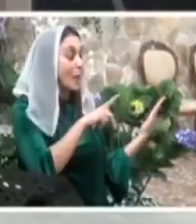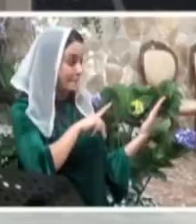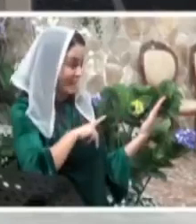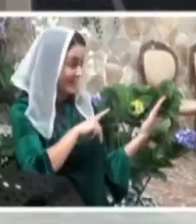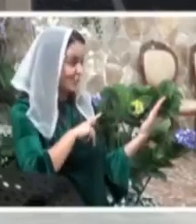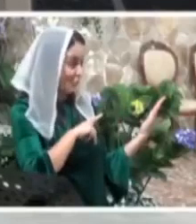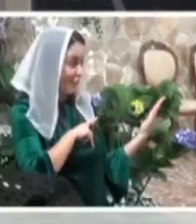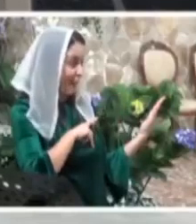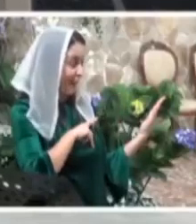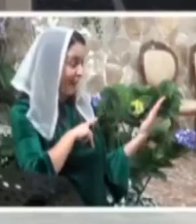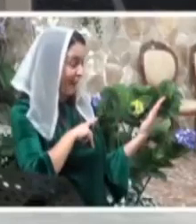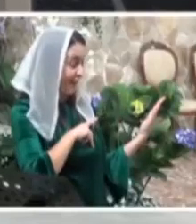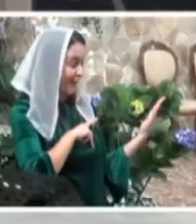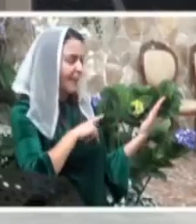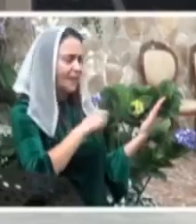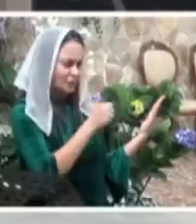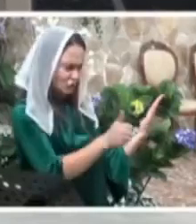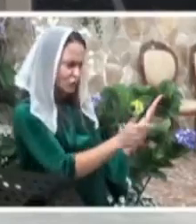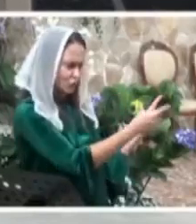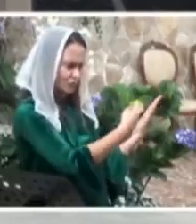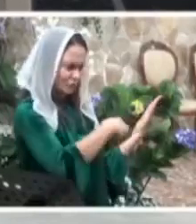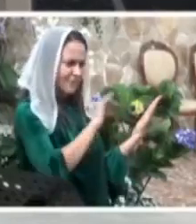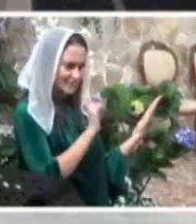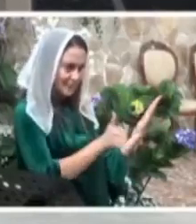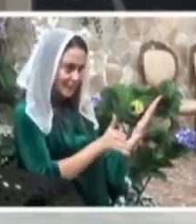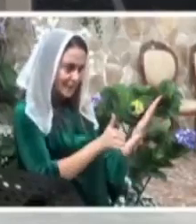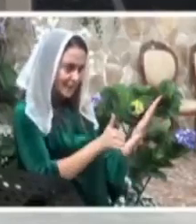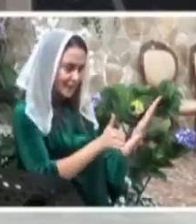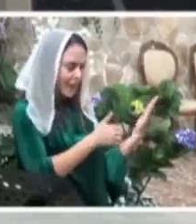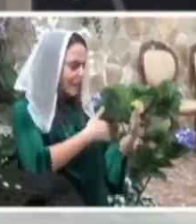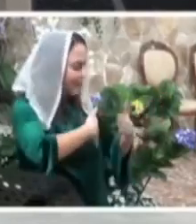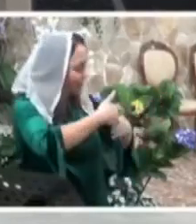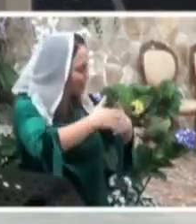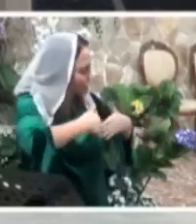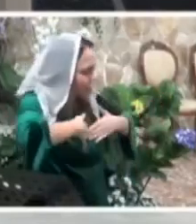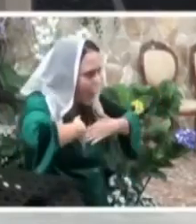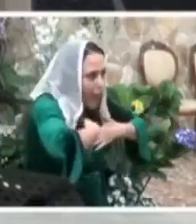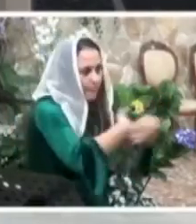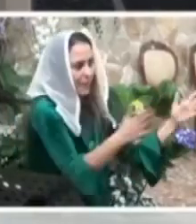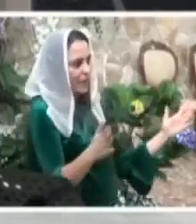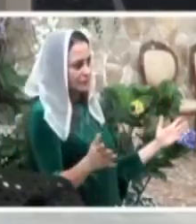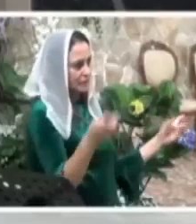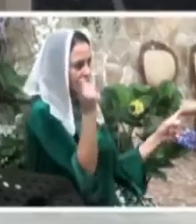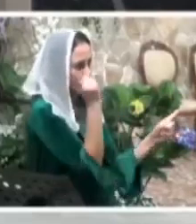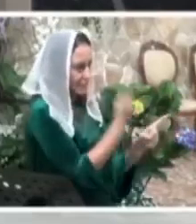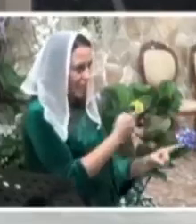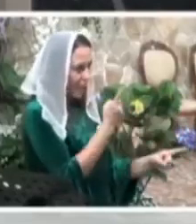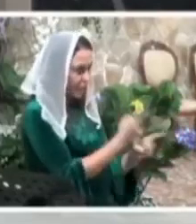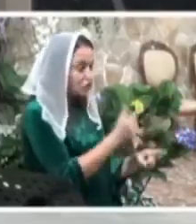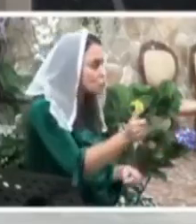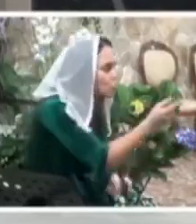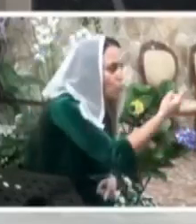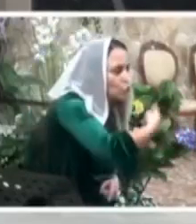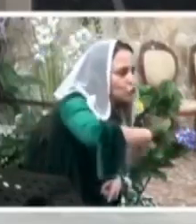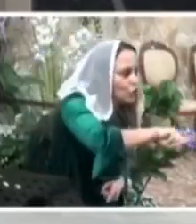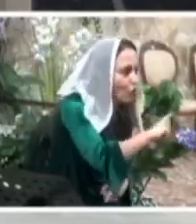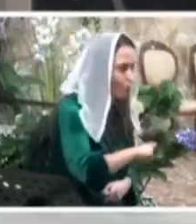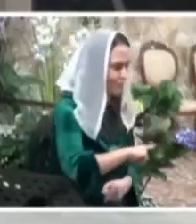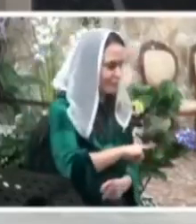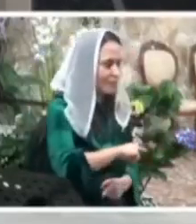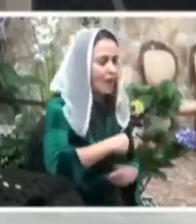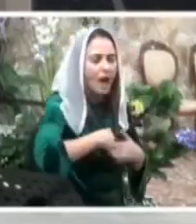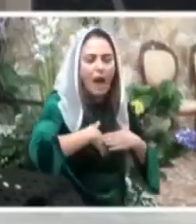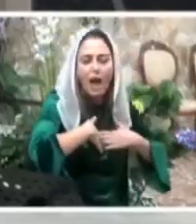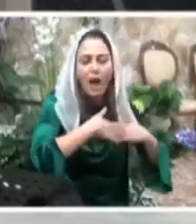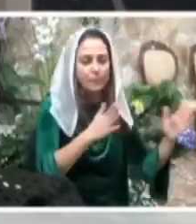personale, individuale, che sia una porta aperta. Signore, aprici